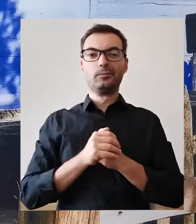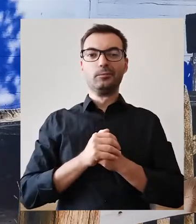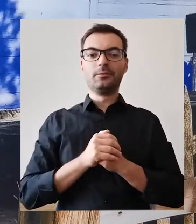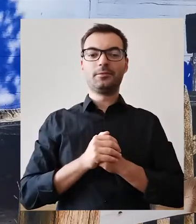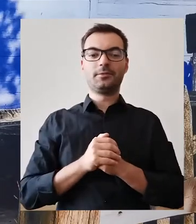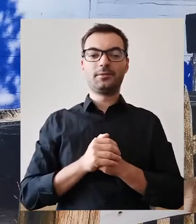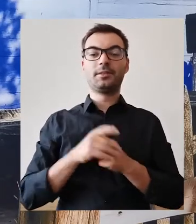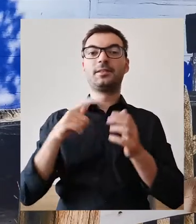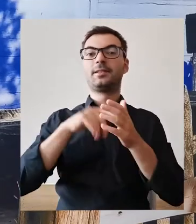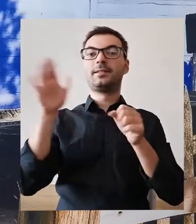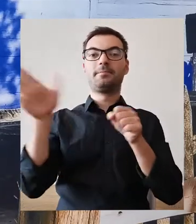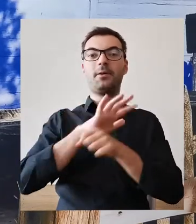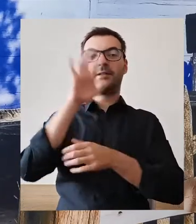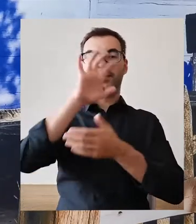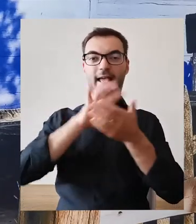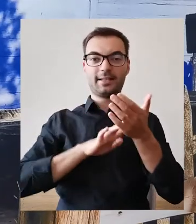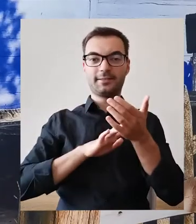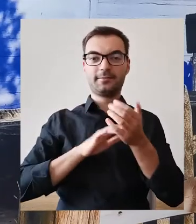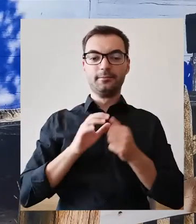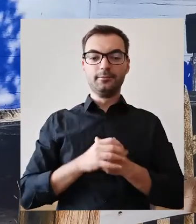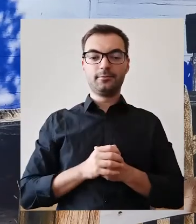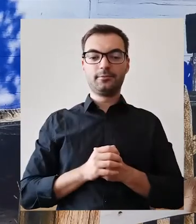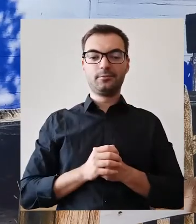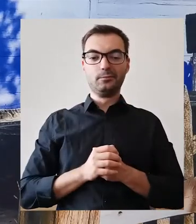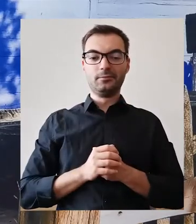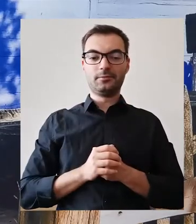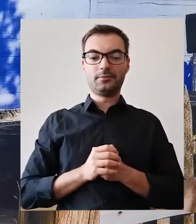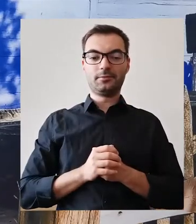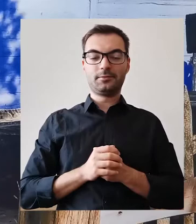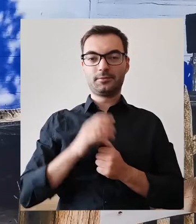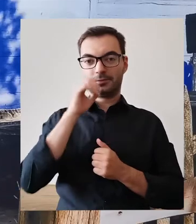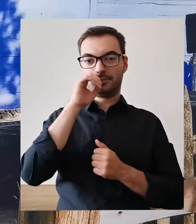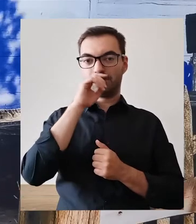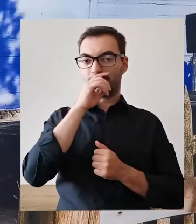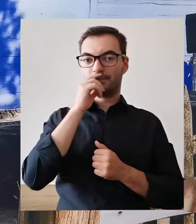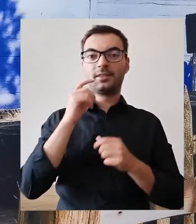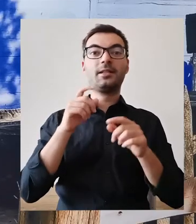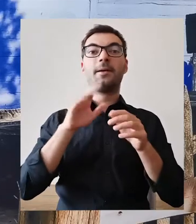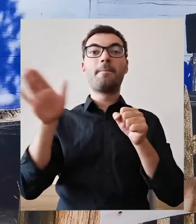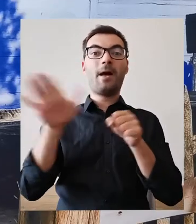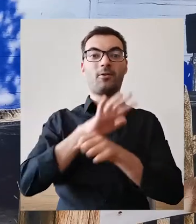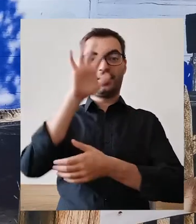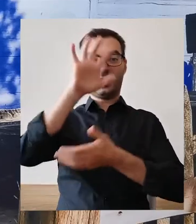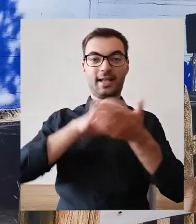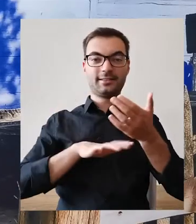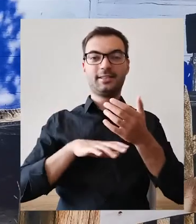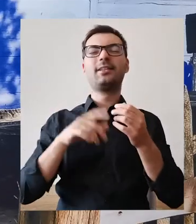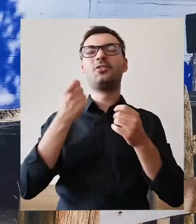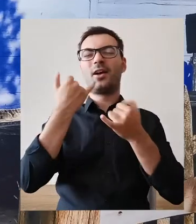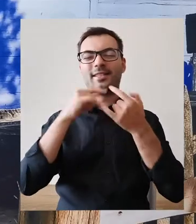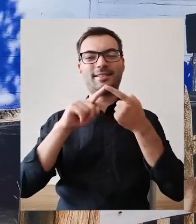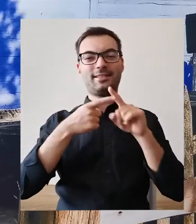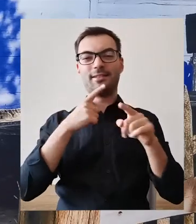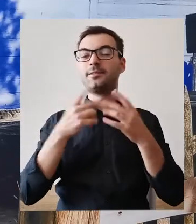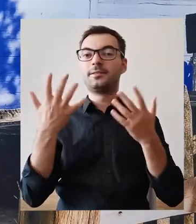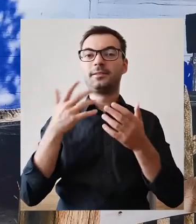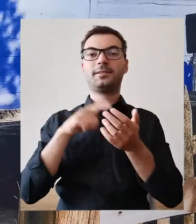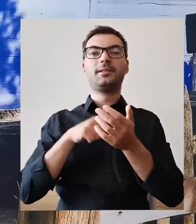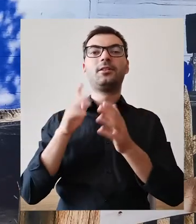pełen tekst tej legendy zapisanej w nieco innej wersji można znaleźć w